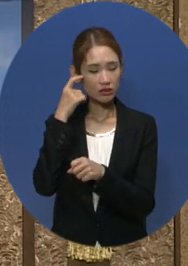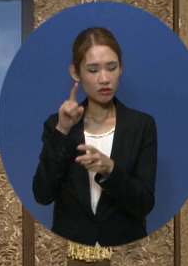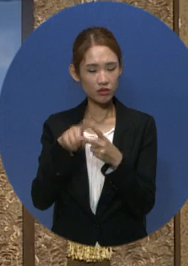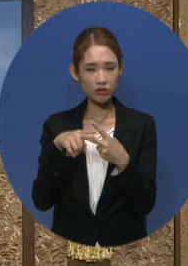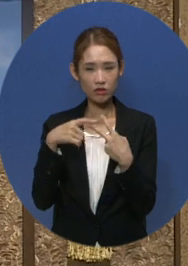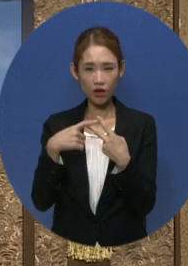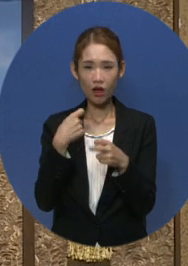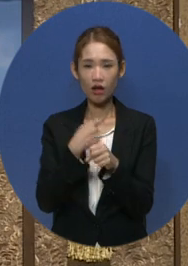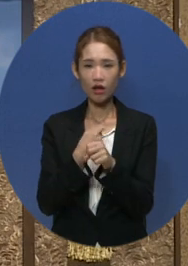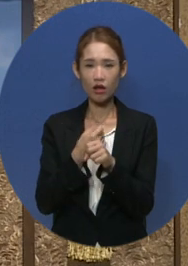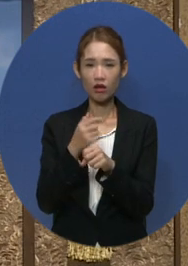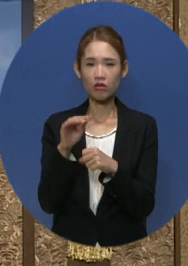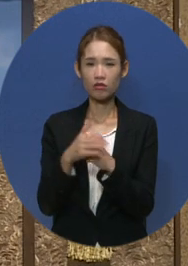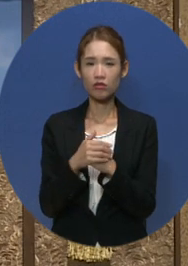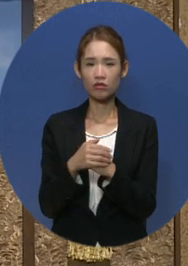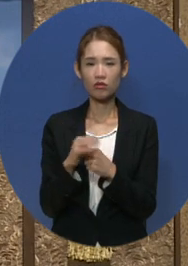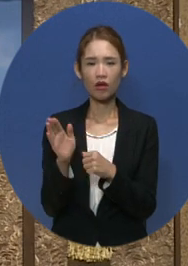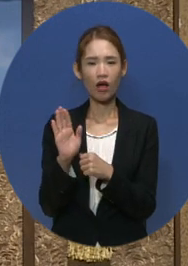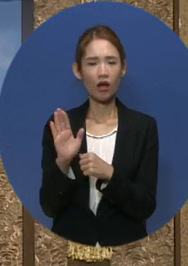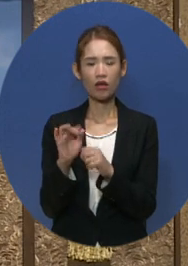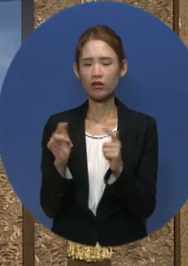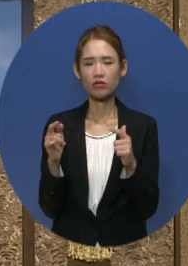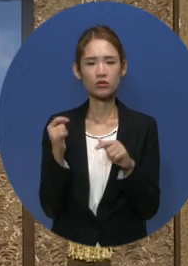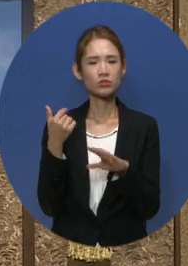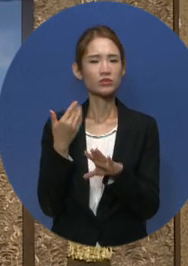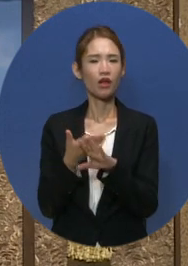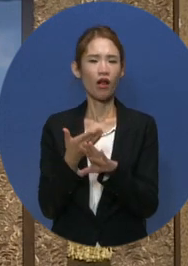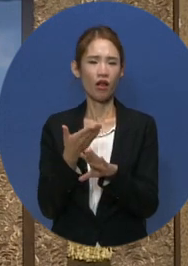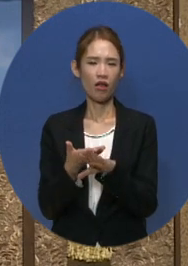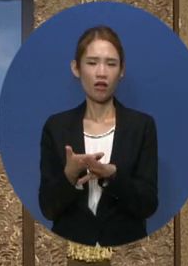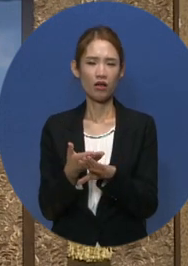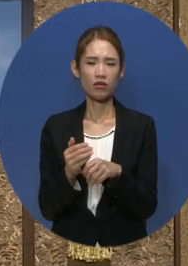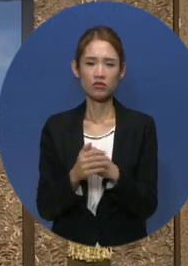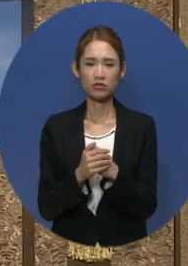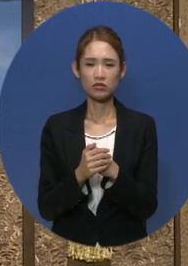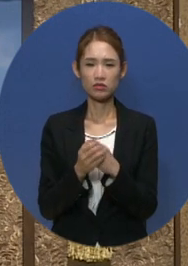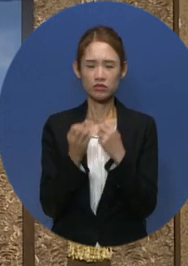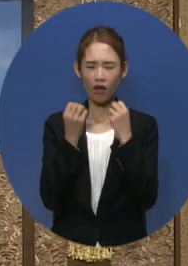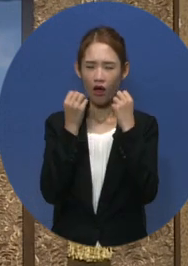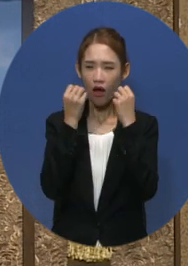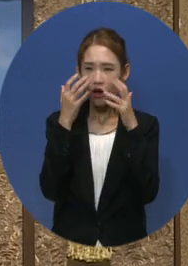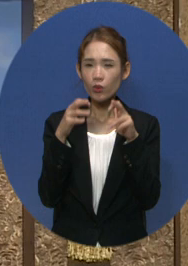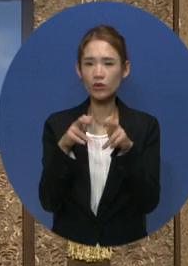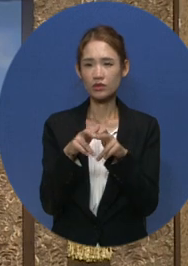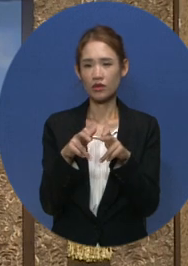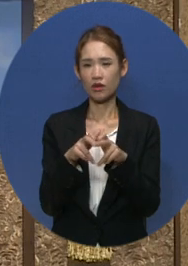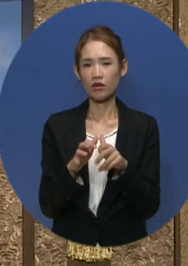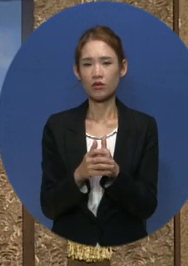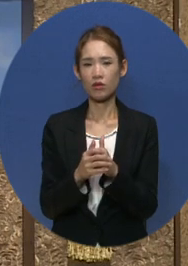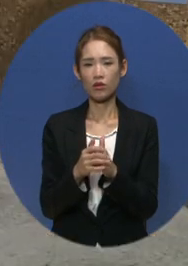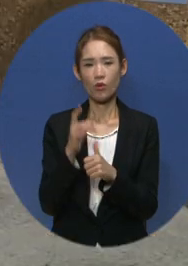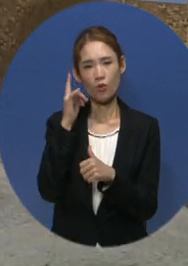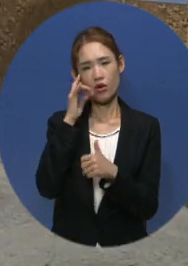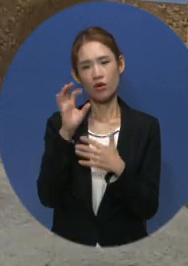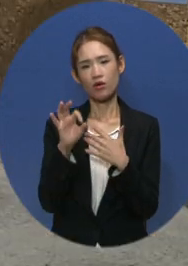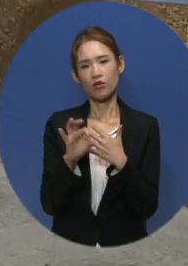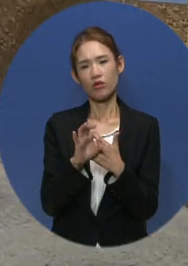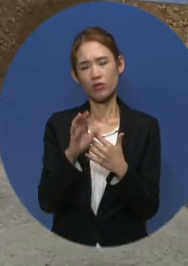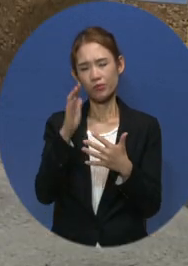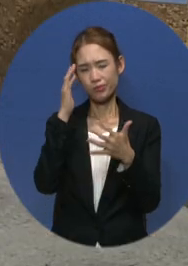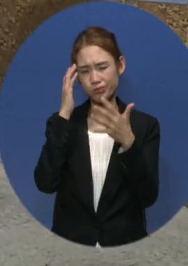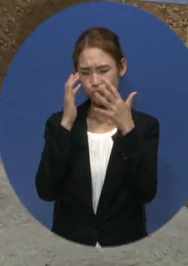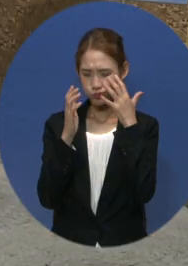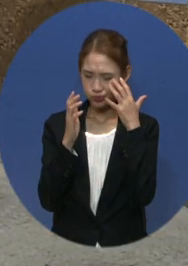보통 사람들은. 근데 아니에요. 전혀 문화가 다르고 전혀 새로운 장애입니다. 이제 왜냐하면 이 복잡해요.